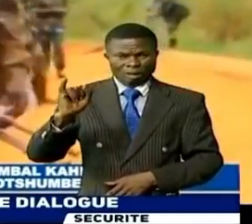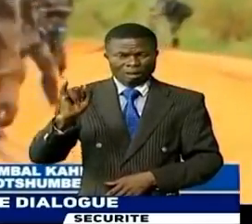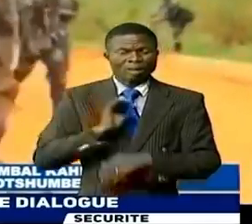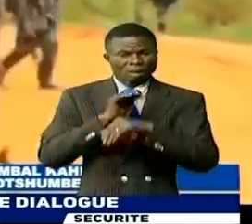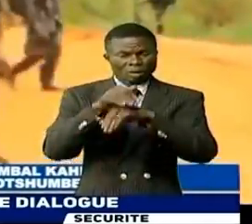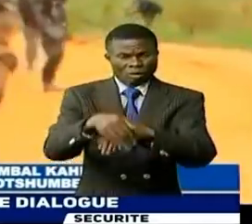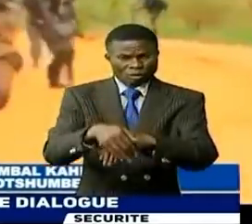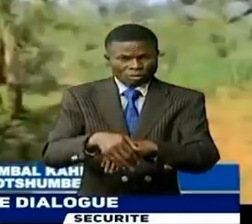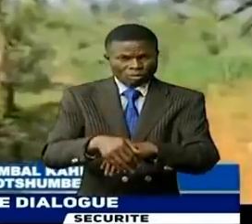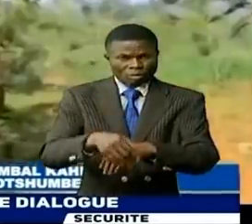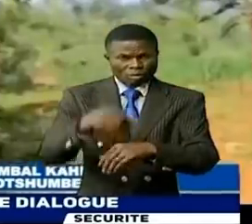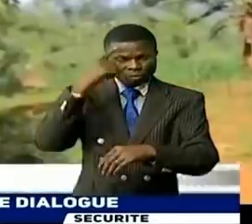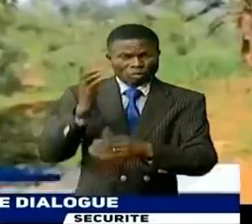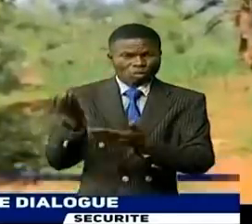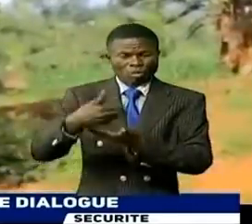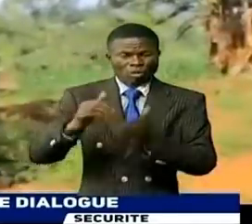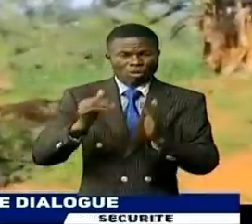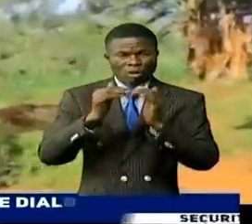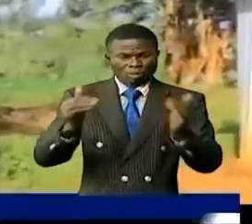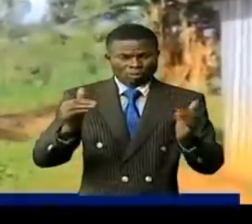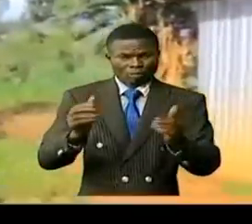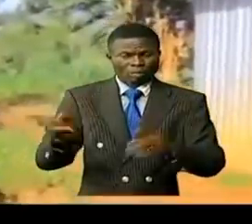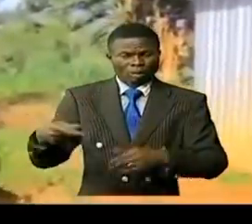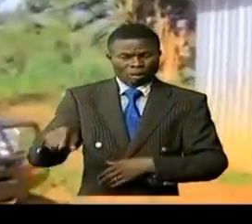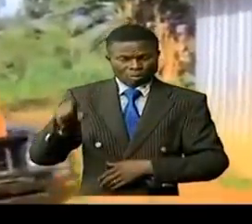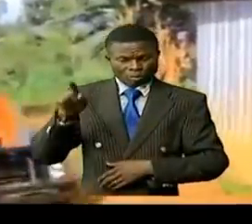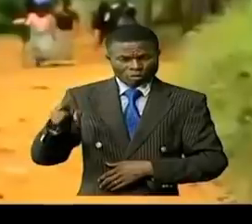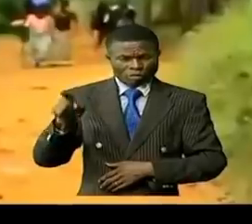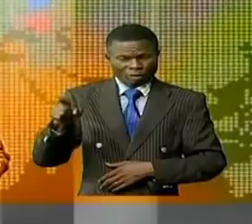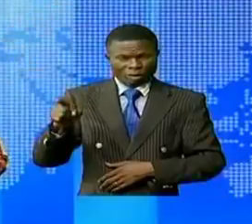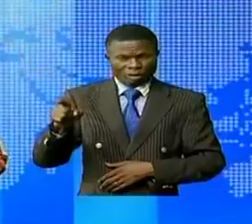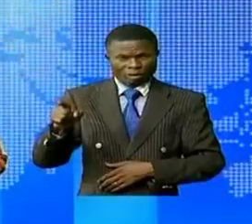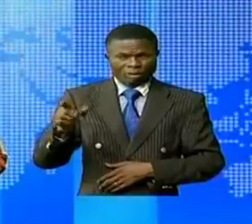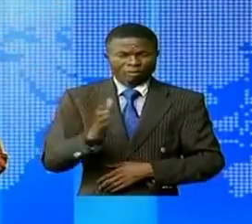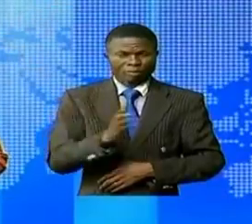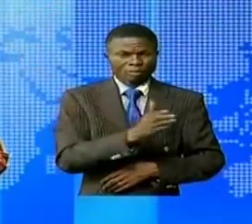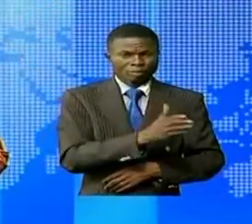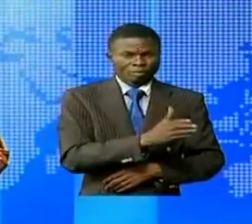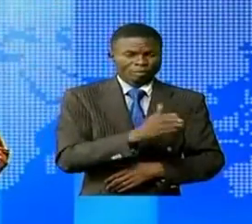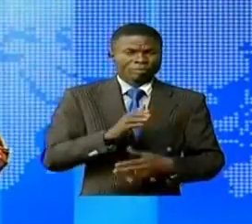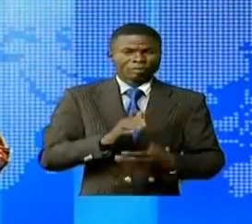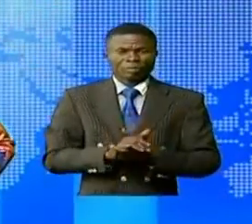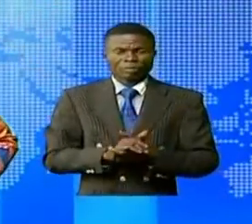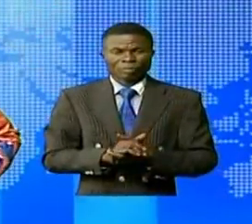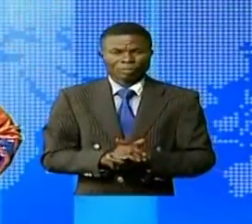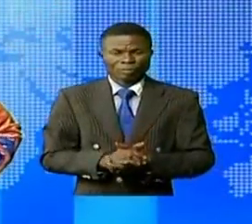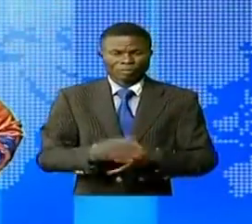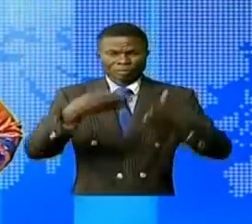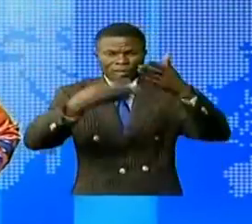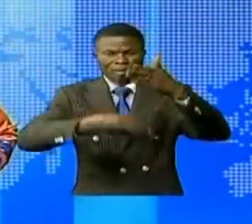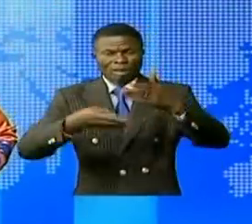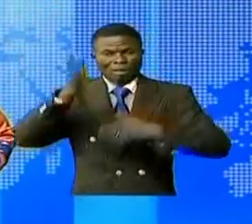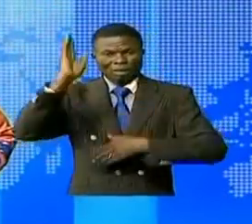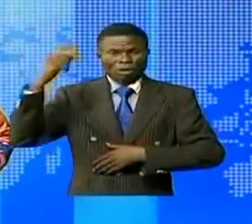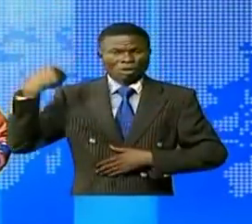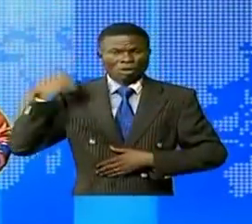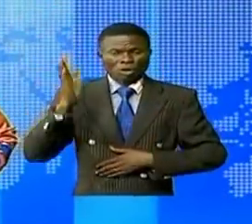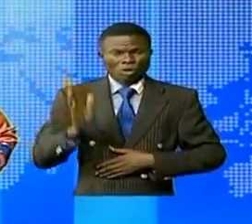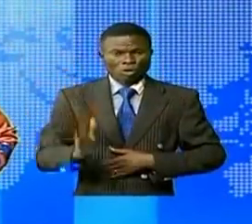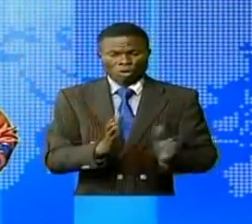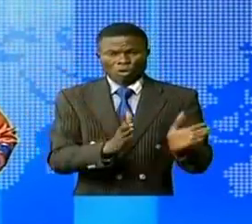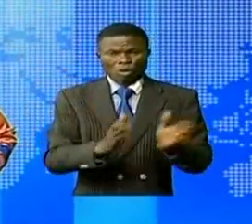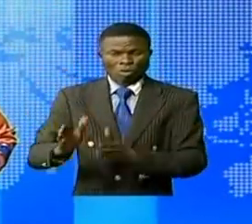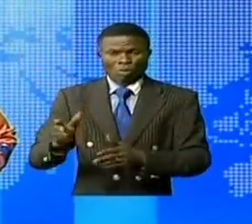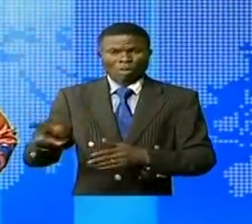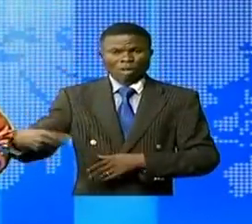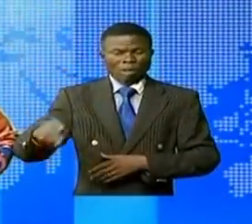engagés pour le retour de la paix dans cette partie de la République. La 9e conférence des gouverneurs est prévue à Mbandaka